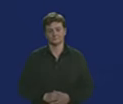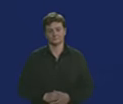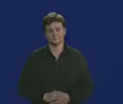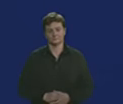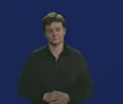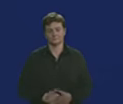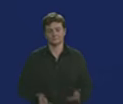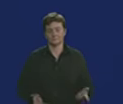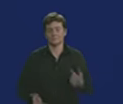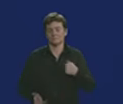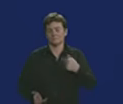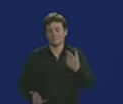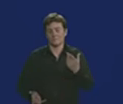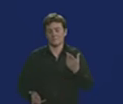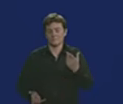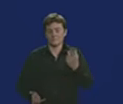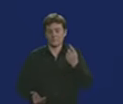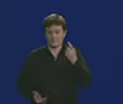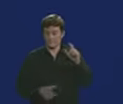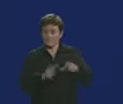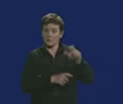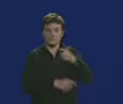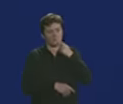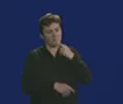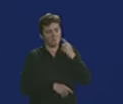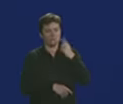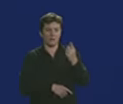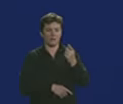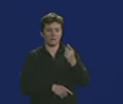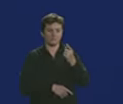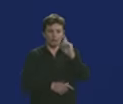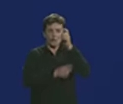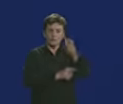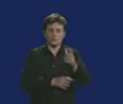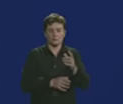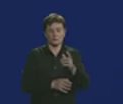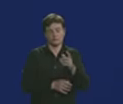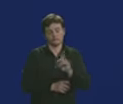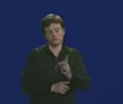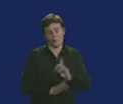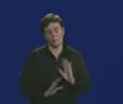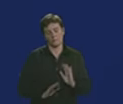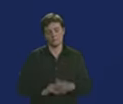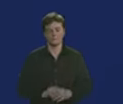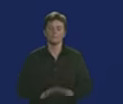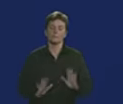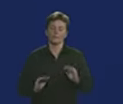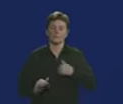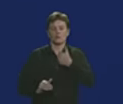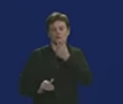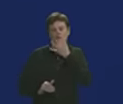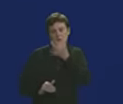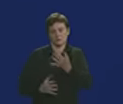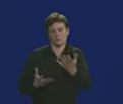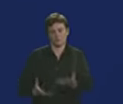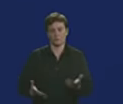car je n'ai pas observé que ces gens parlaient toujours avec beaucoup de bon sens. Mais je veux vous dire une chose.